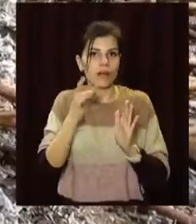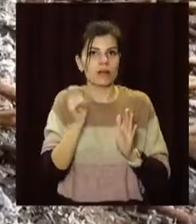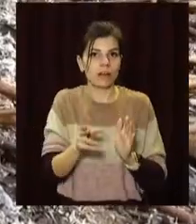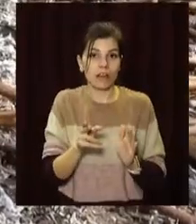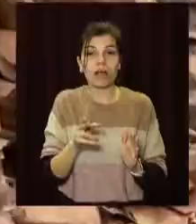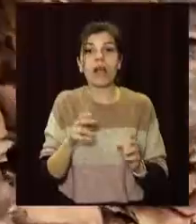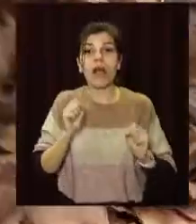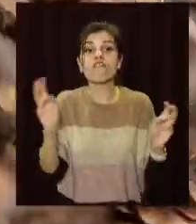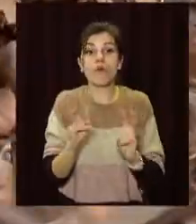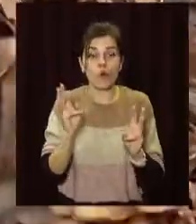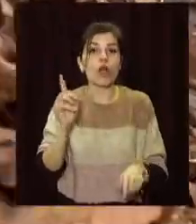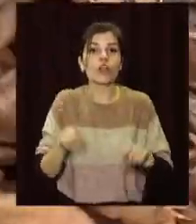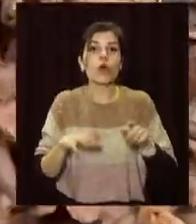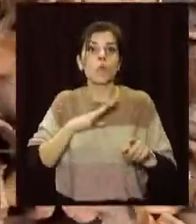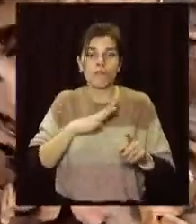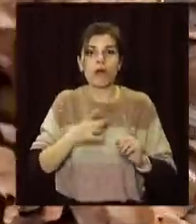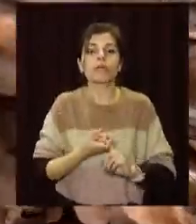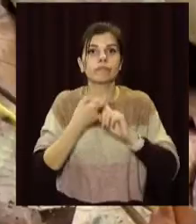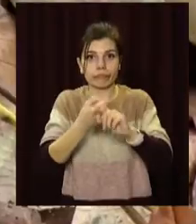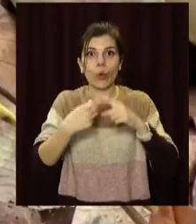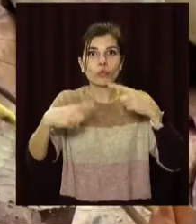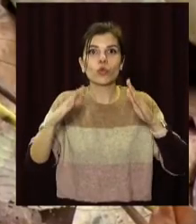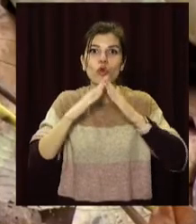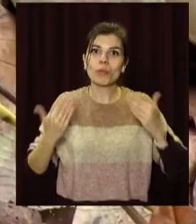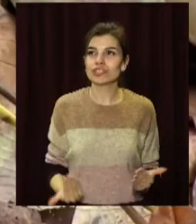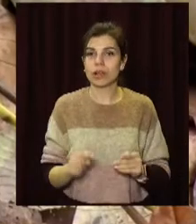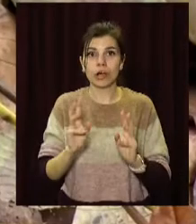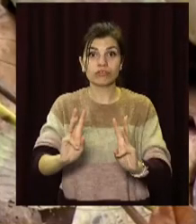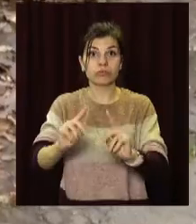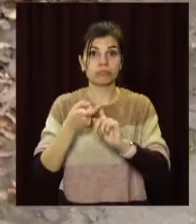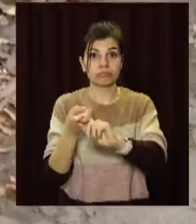захворювання. А вогонь нерідко охоплює й житлові будинки, кажуть рятувальники.